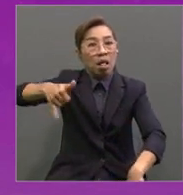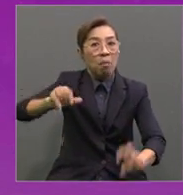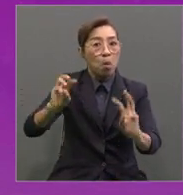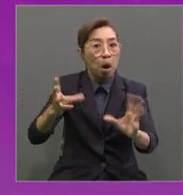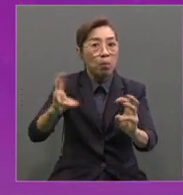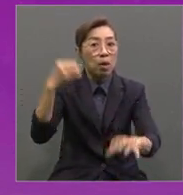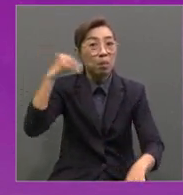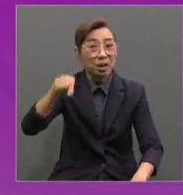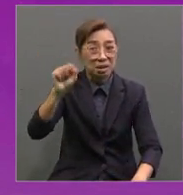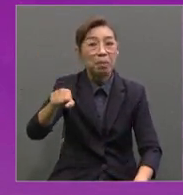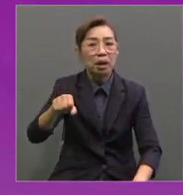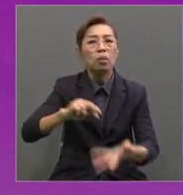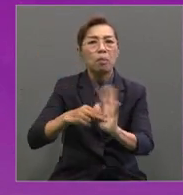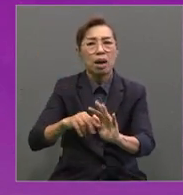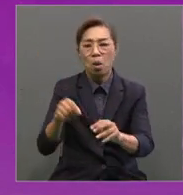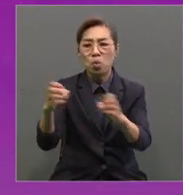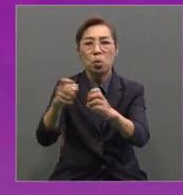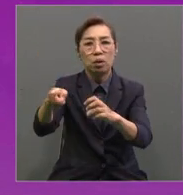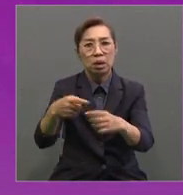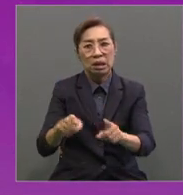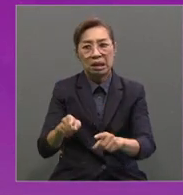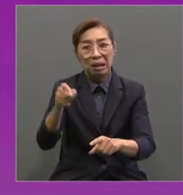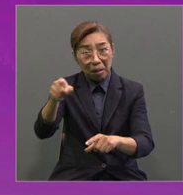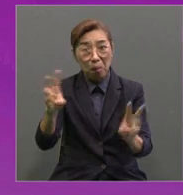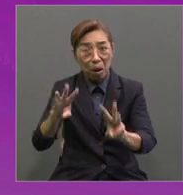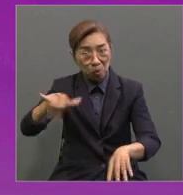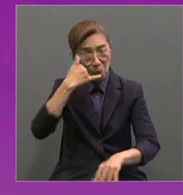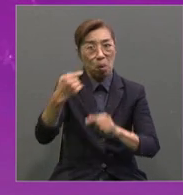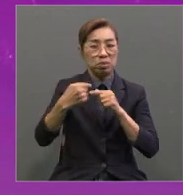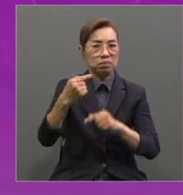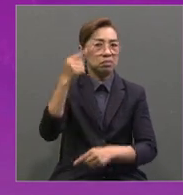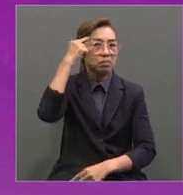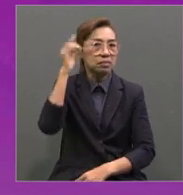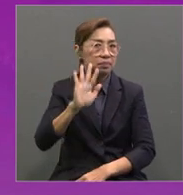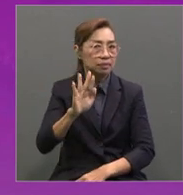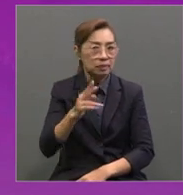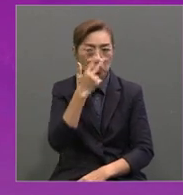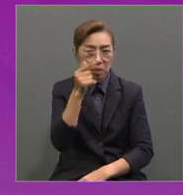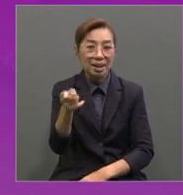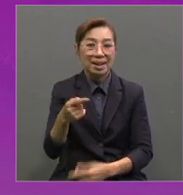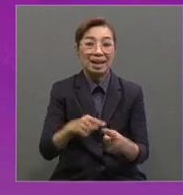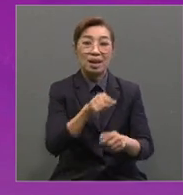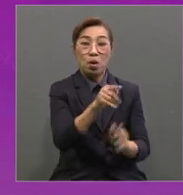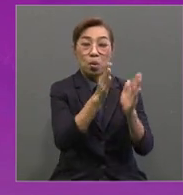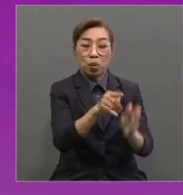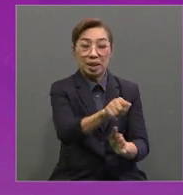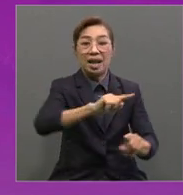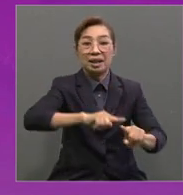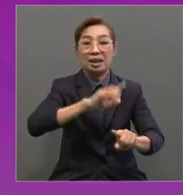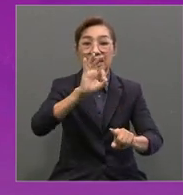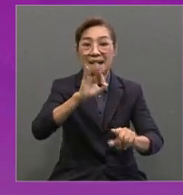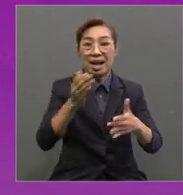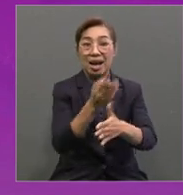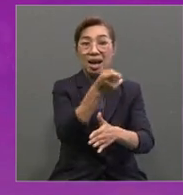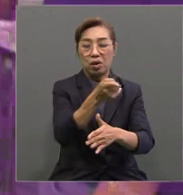เขาจะโทรหาเราก็ลองลองคิดไตร่ตองกันซักนิดนึงอ่ะนะคะทีนี้เหตุการณ์มันเกิดเนี่ยเมื่อช่วงต้นเดือนกันยายนที่ผ่านมาคุณผู้